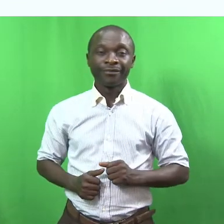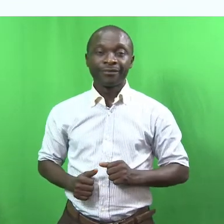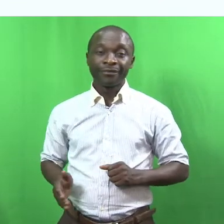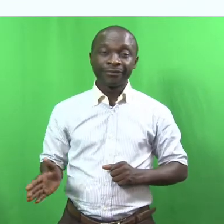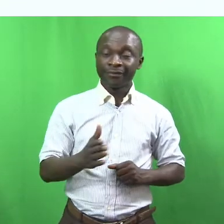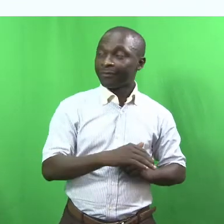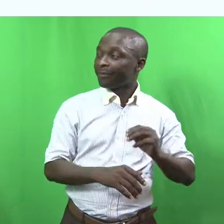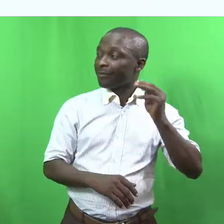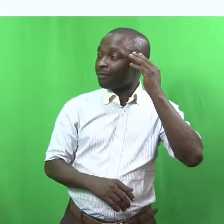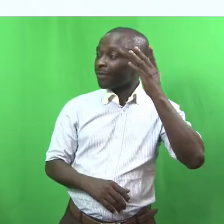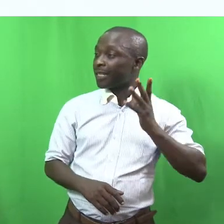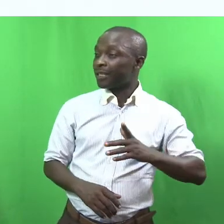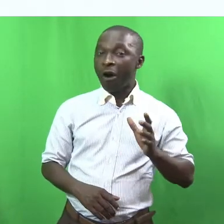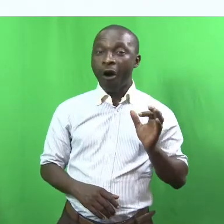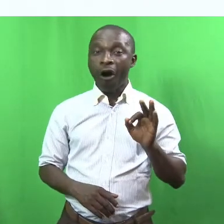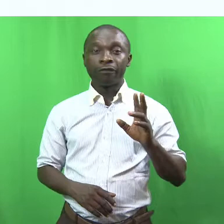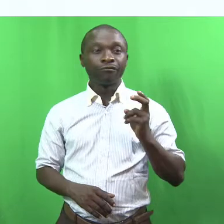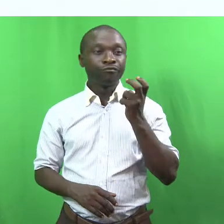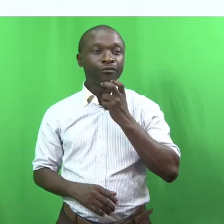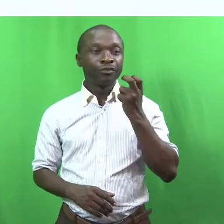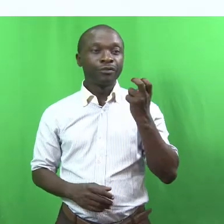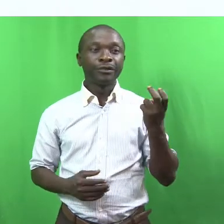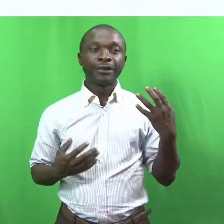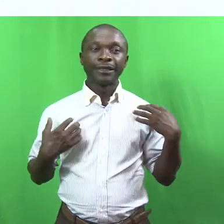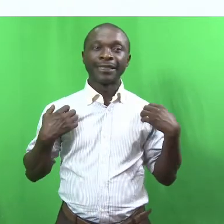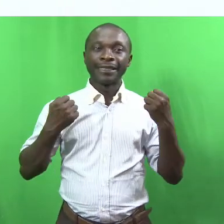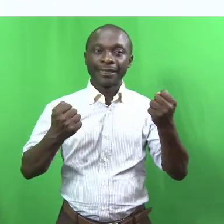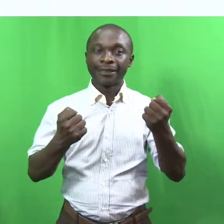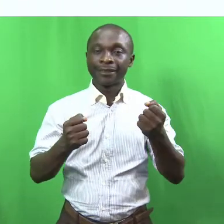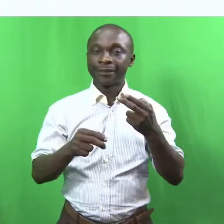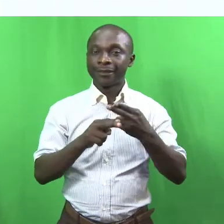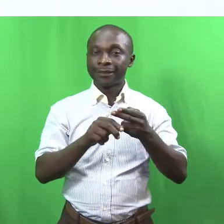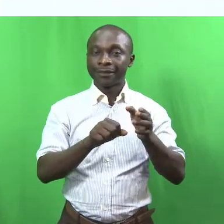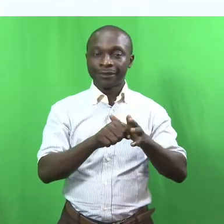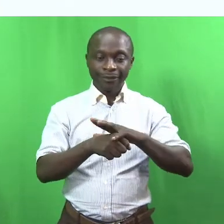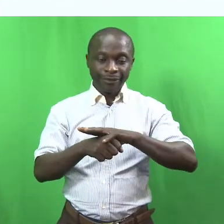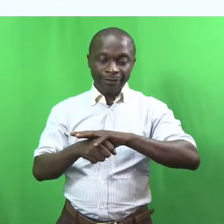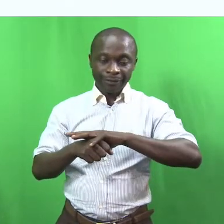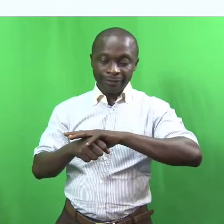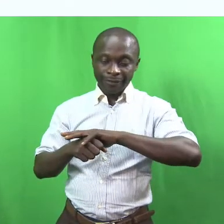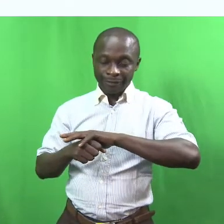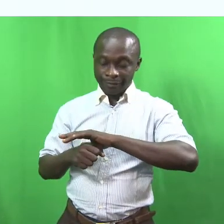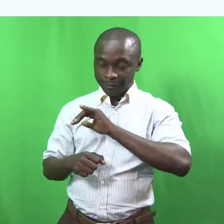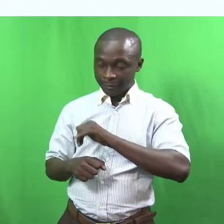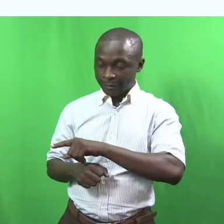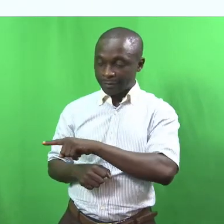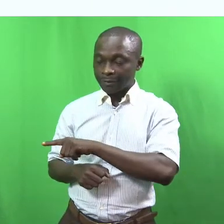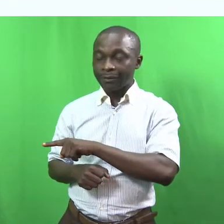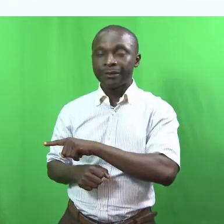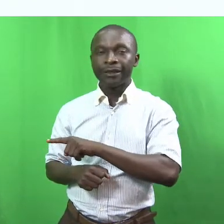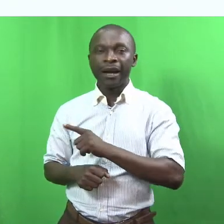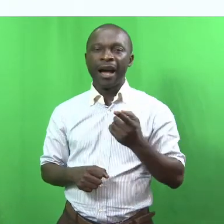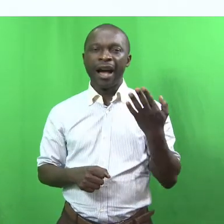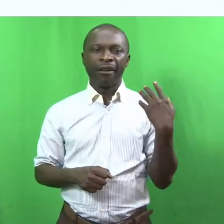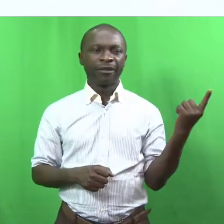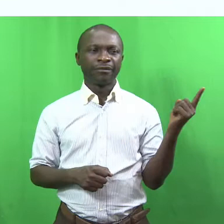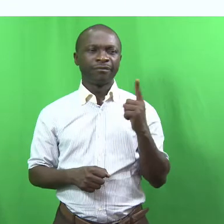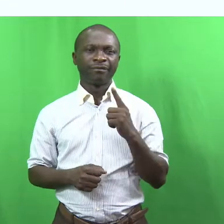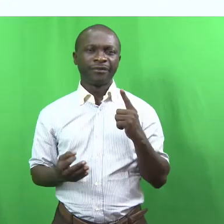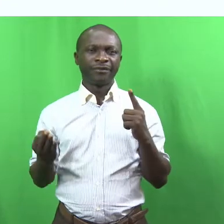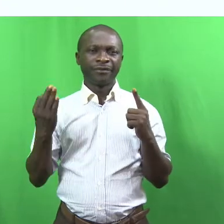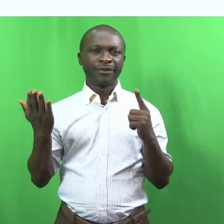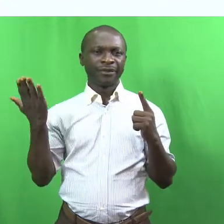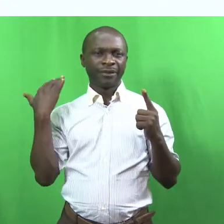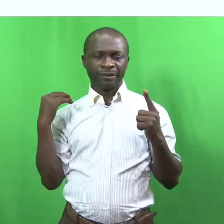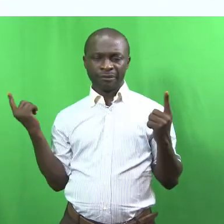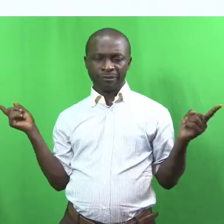Manaouda Malachi, a dressé le bilan de la lutte contre la Covid-19. C'était vendredi dernier au cours d'une conférence de